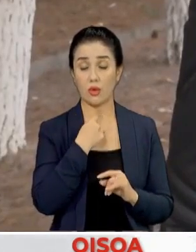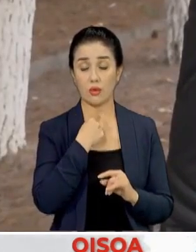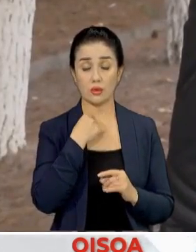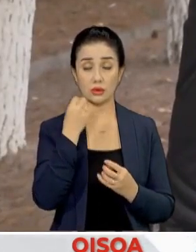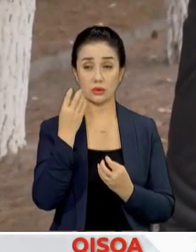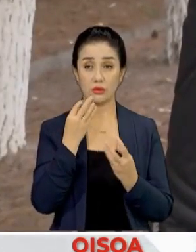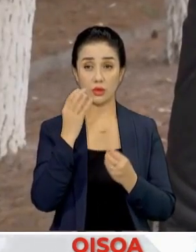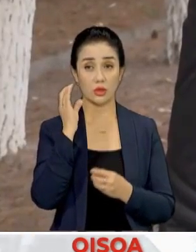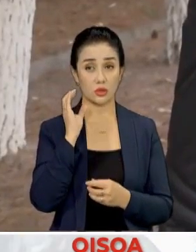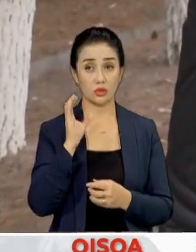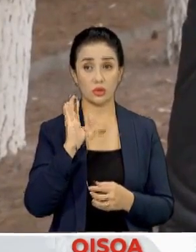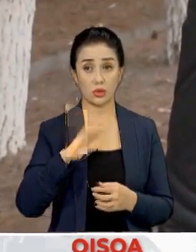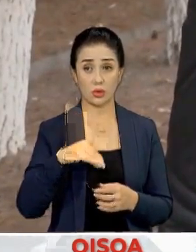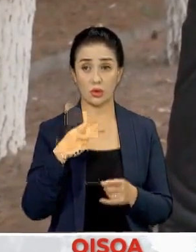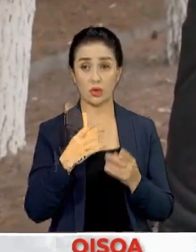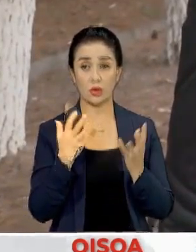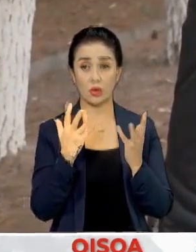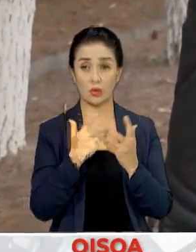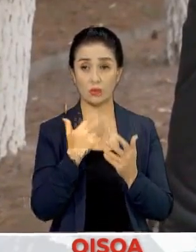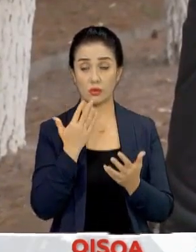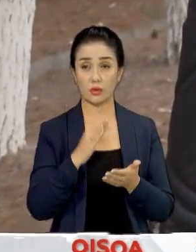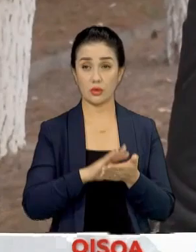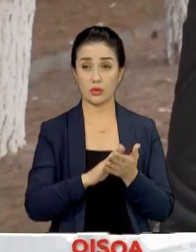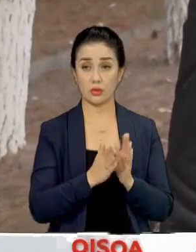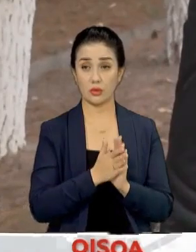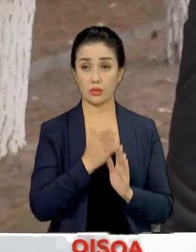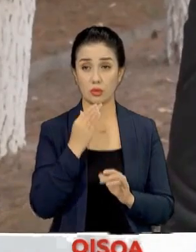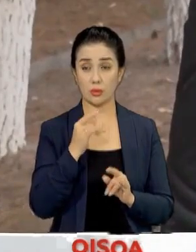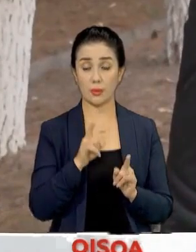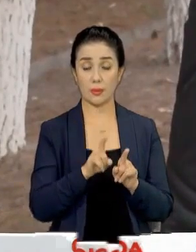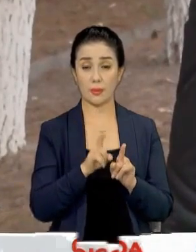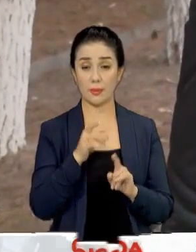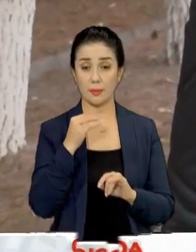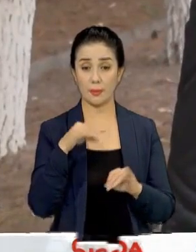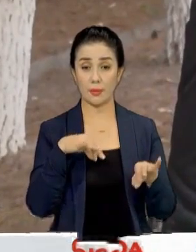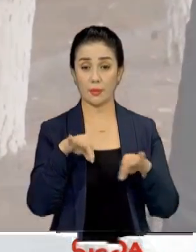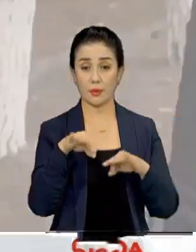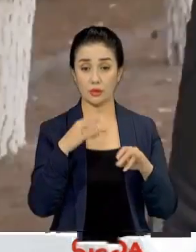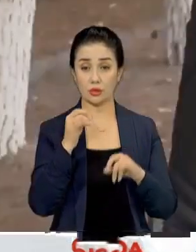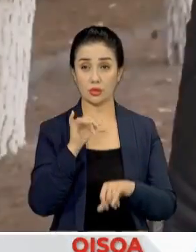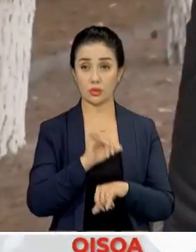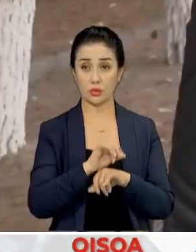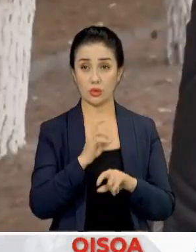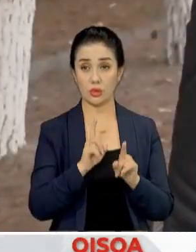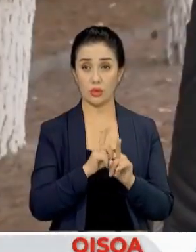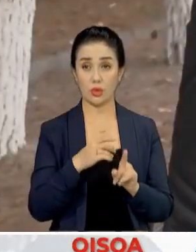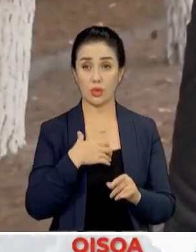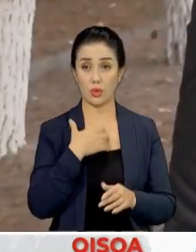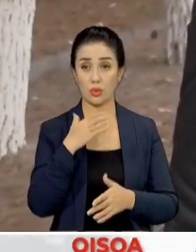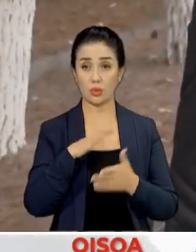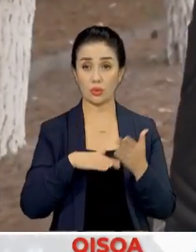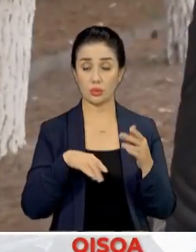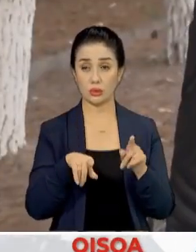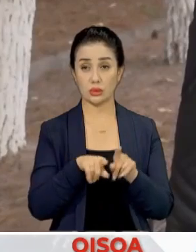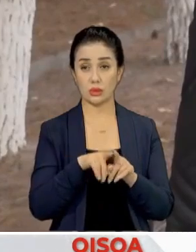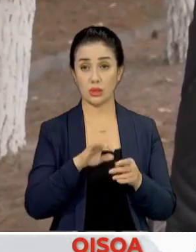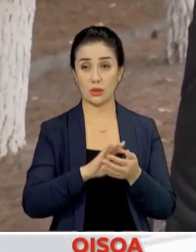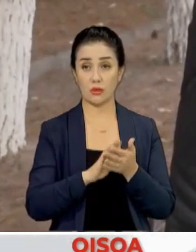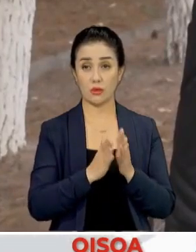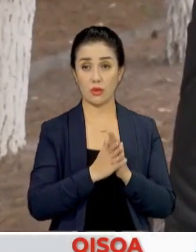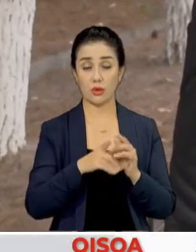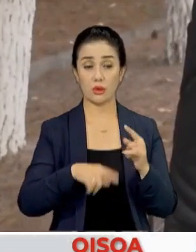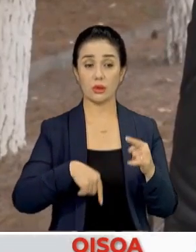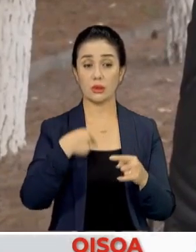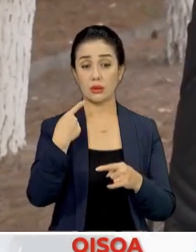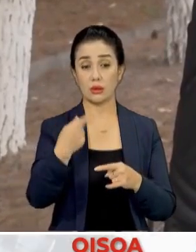eshitganimizdan so'ng avtomatik tarzda mashinalar to'xtaydi va qo'rquvsiz ravishda narigi